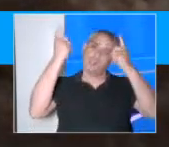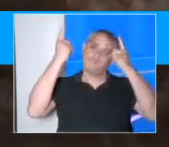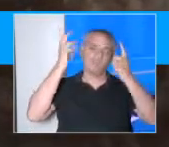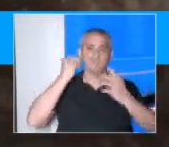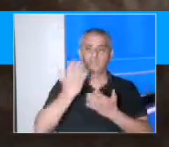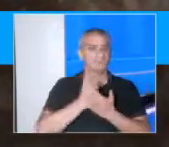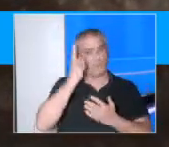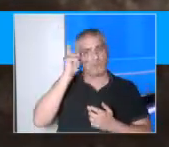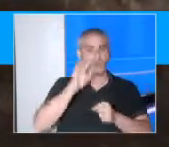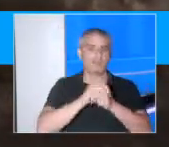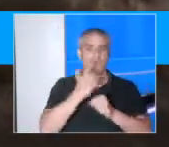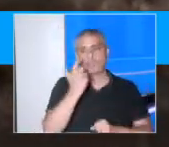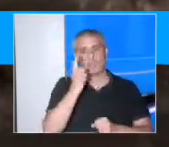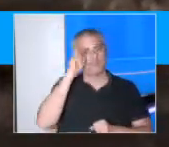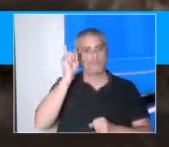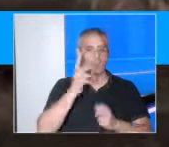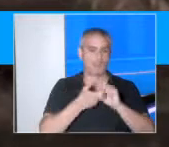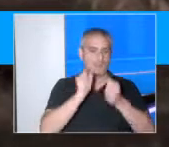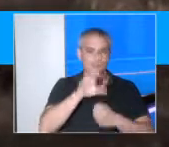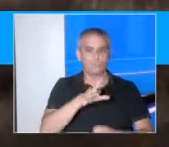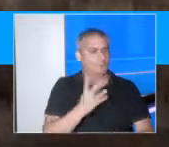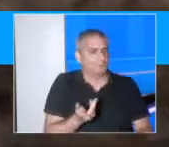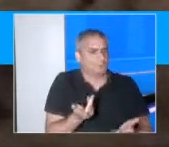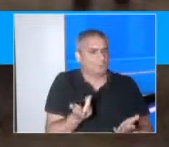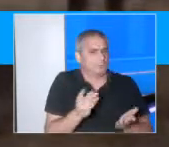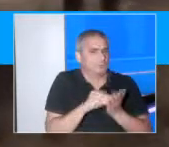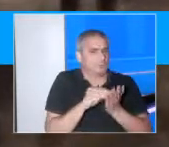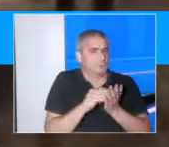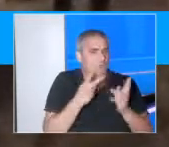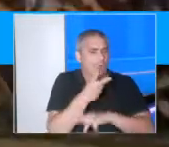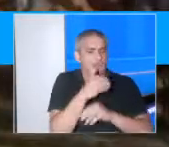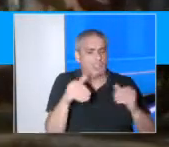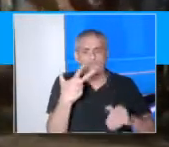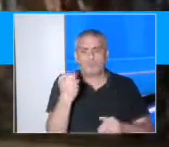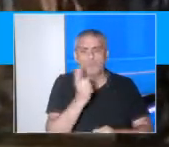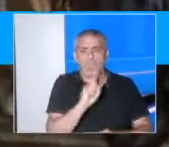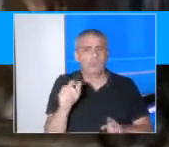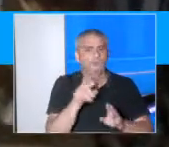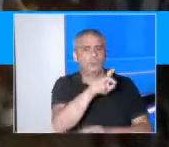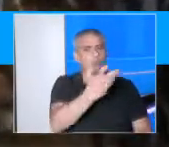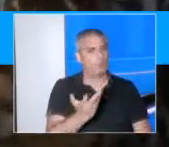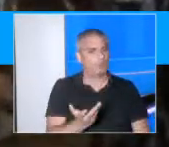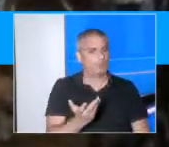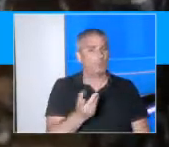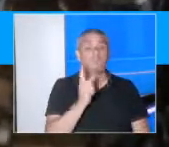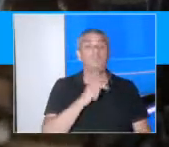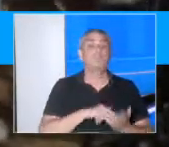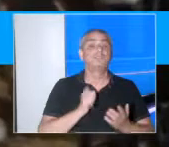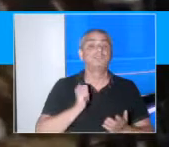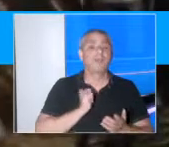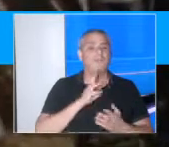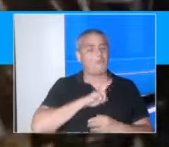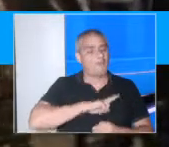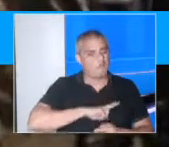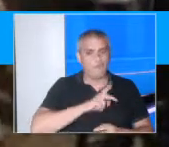ואמצעי האיסוף לא יודעים לזהות אקדח ולא יודעים לזהות רימון. מצוין, למה הוא חוצה את קו ה-300 שאסור לו לנוע שם? ולכן צהל הכיל את האירועים